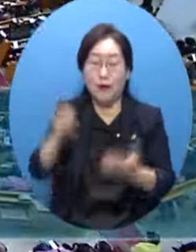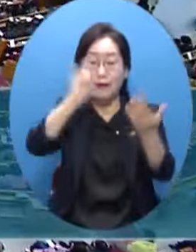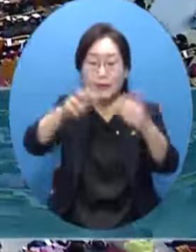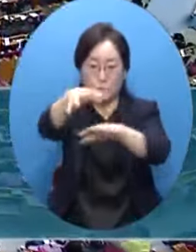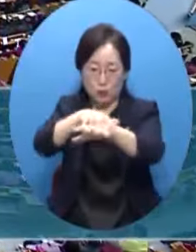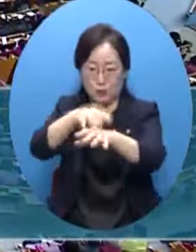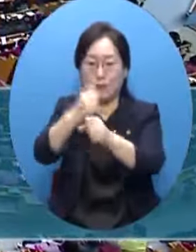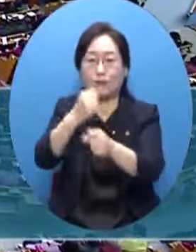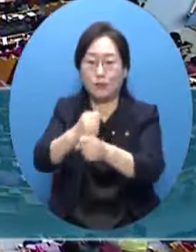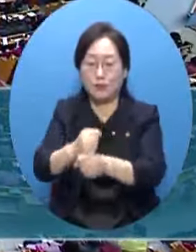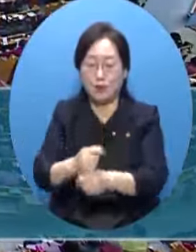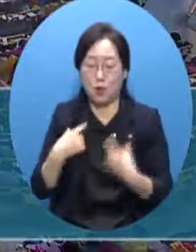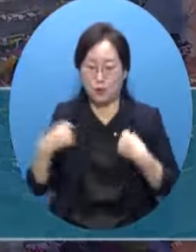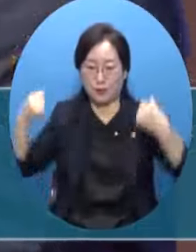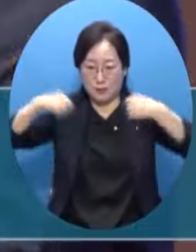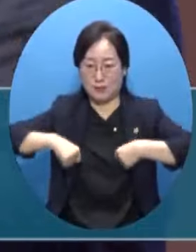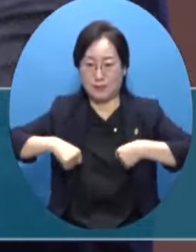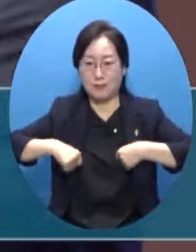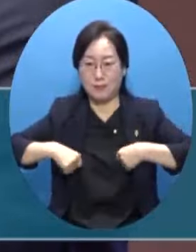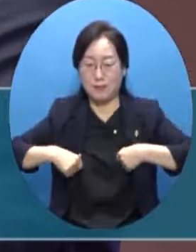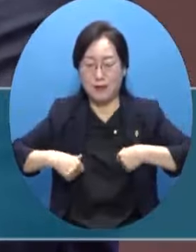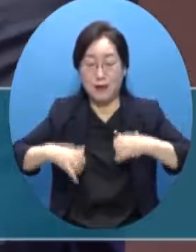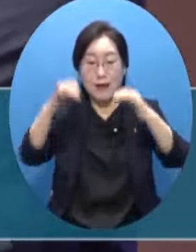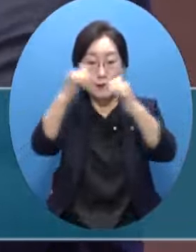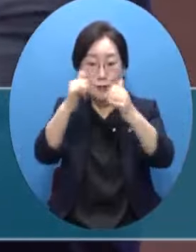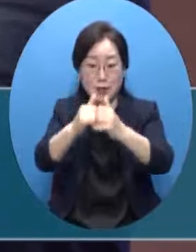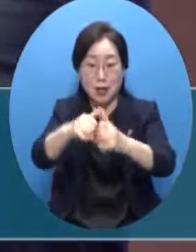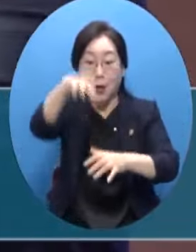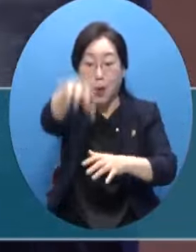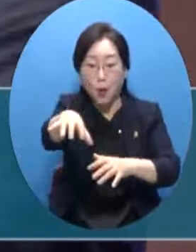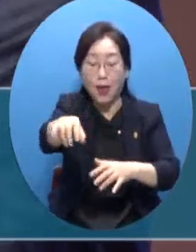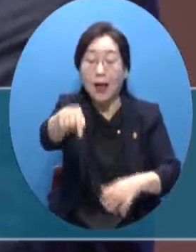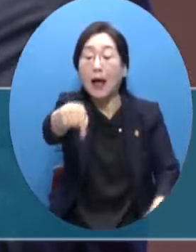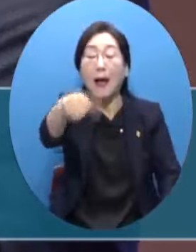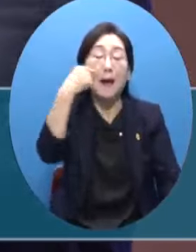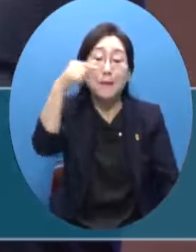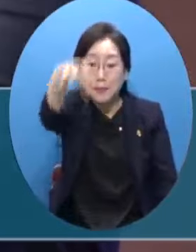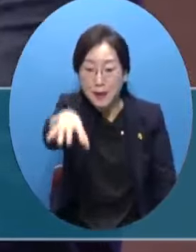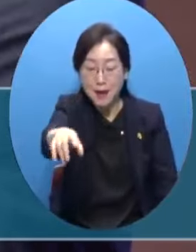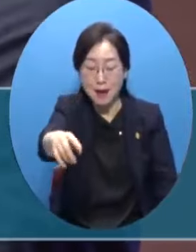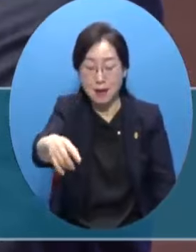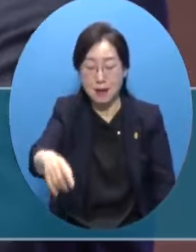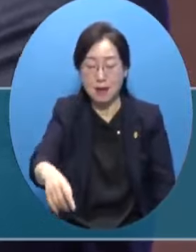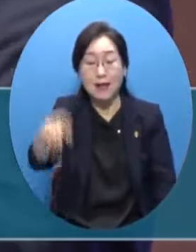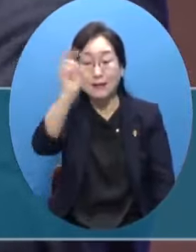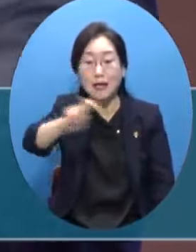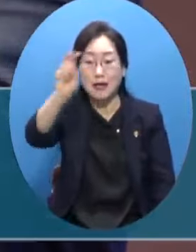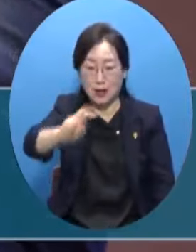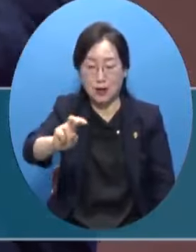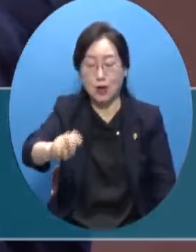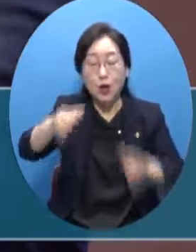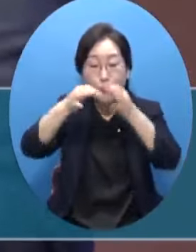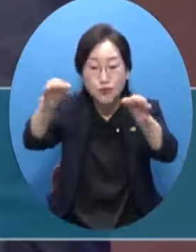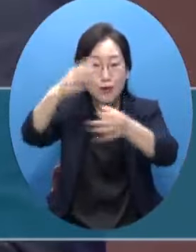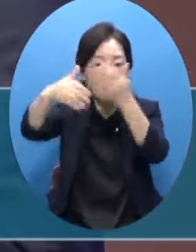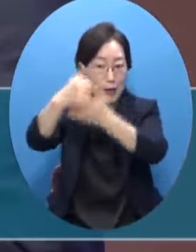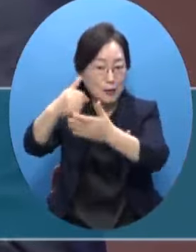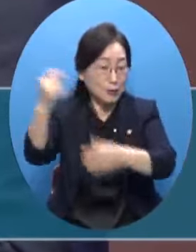조직하자. 가운을 다 입혀서 우리 전들과 전쟁이 터에 나가는데 맨 앞에 세워서 찬양을 부르며 나가자. 하나님께서 우리를